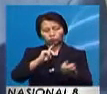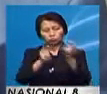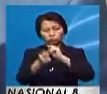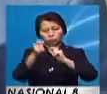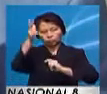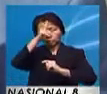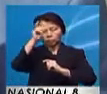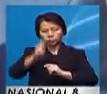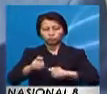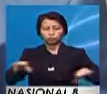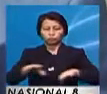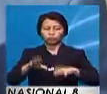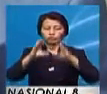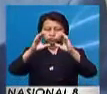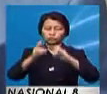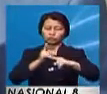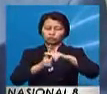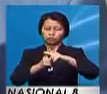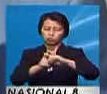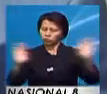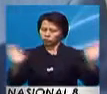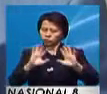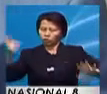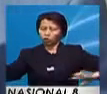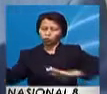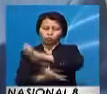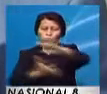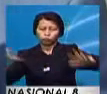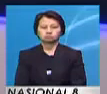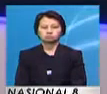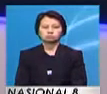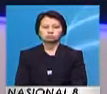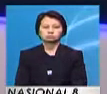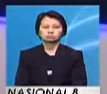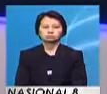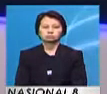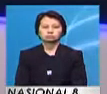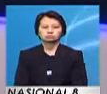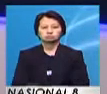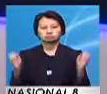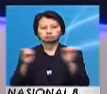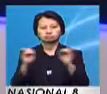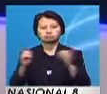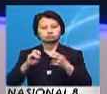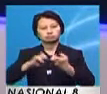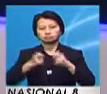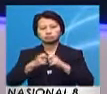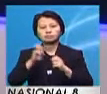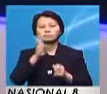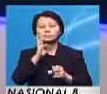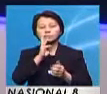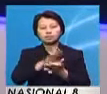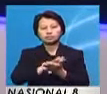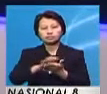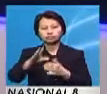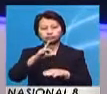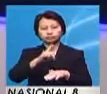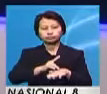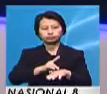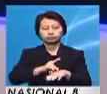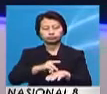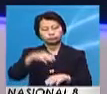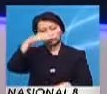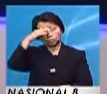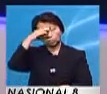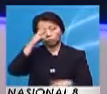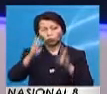secara positif serta tidak menghuru-harakan negara. Tiada gangguan bekalan air bersih di Endau dekat Mersing,